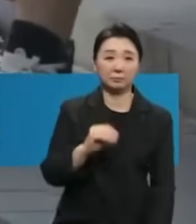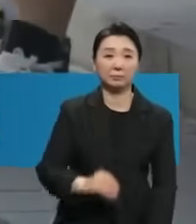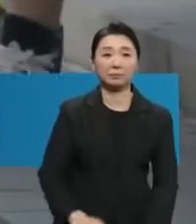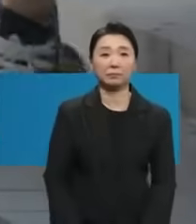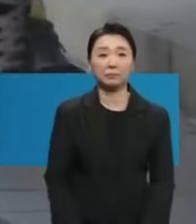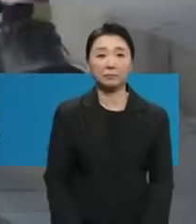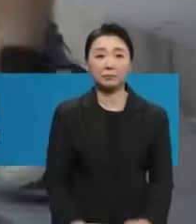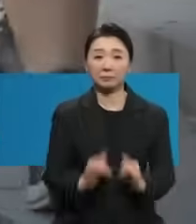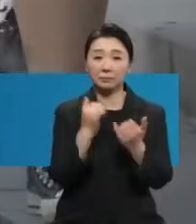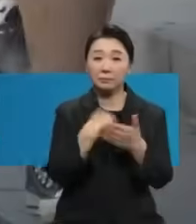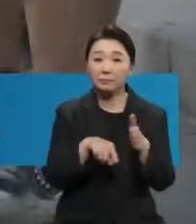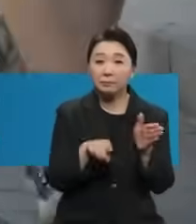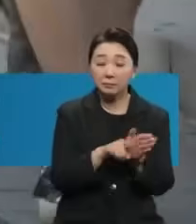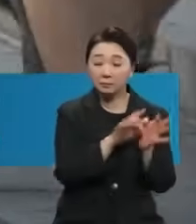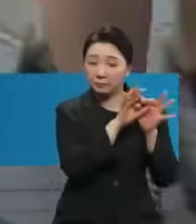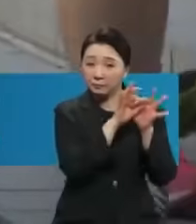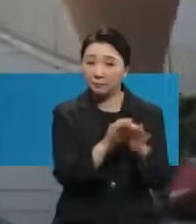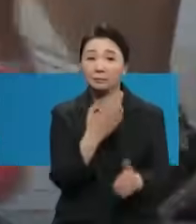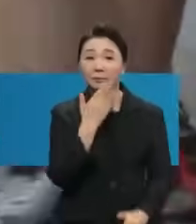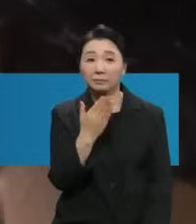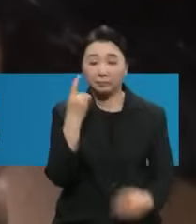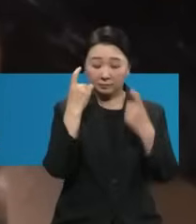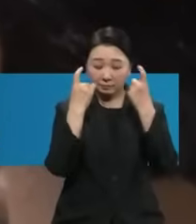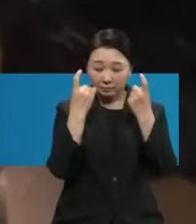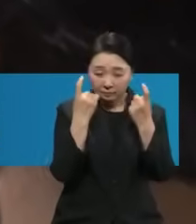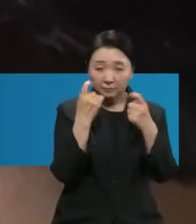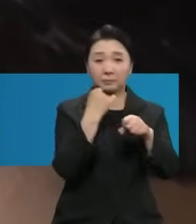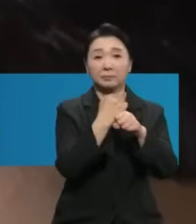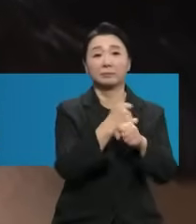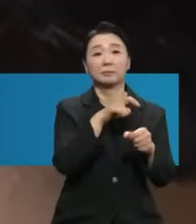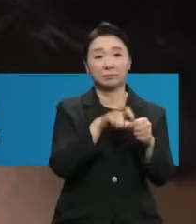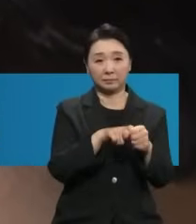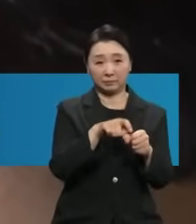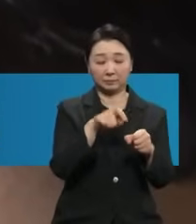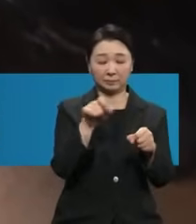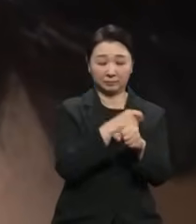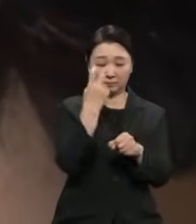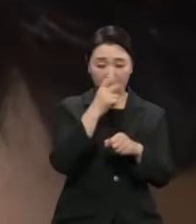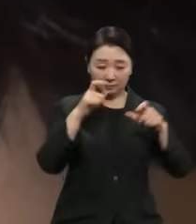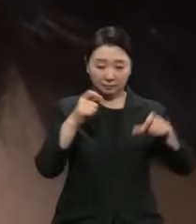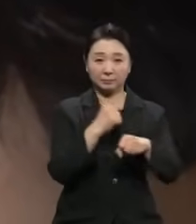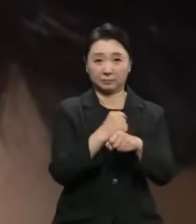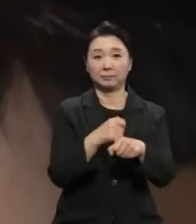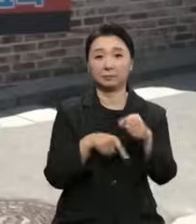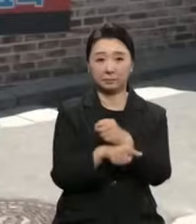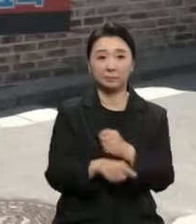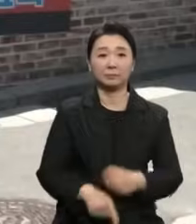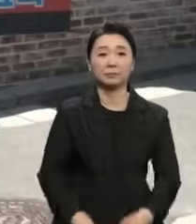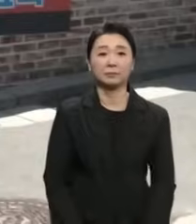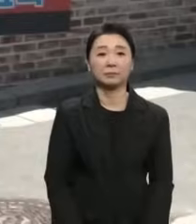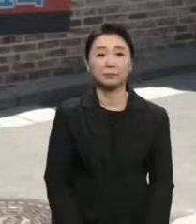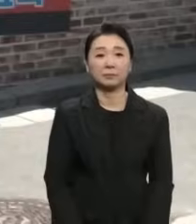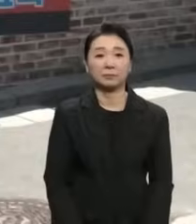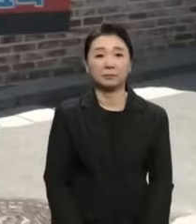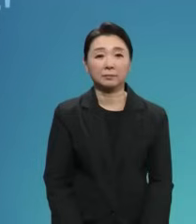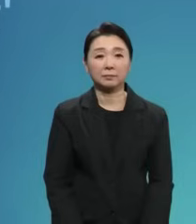합니다. 주민을 위해 지속가능한 관광을 만들자는 게 특별관리지역을 만든 이유라고 밝혔습니다.